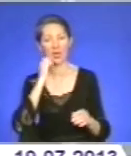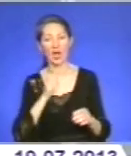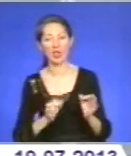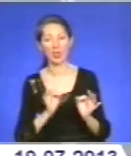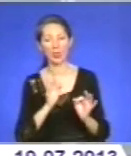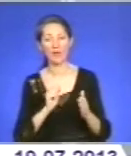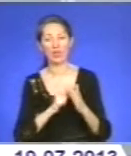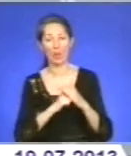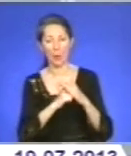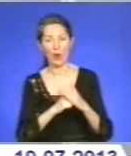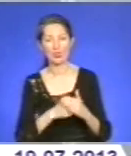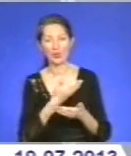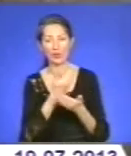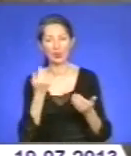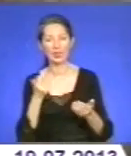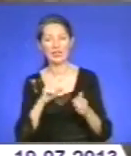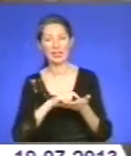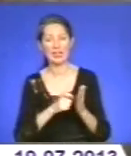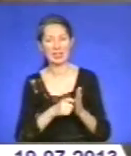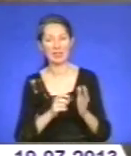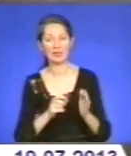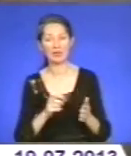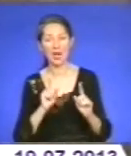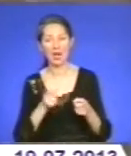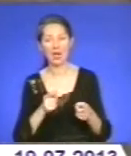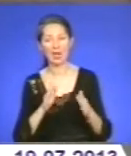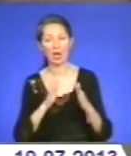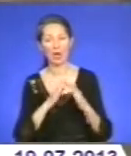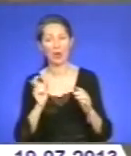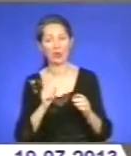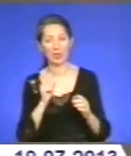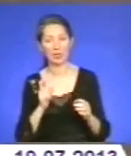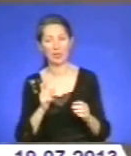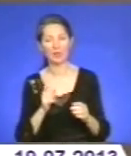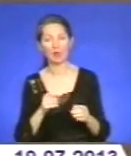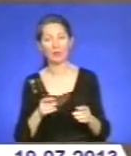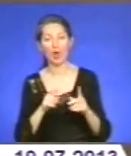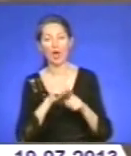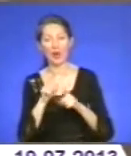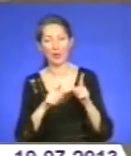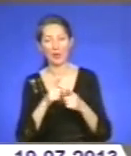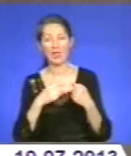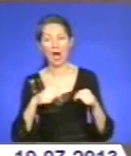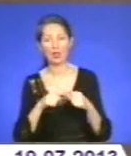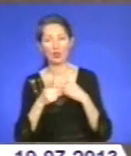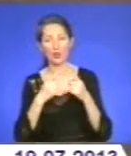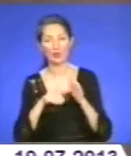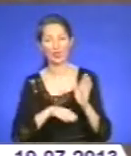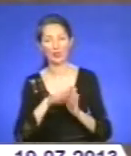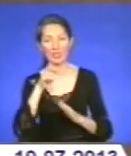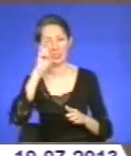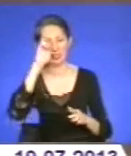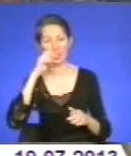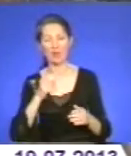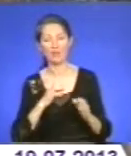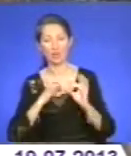класу реальних домовласників, невеликий перелік існуючих проблем. Про реформування галузі в унісон говорять вищі державні чини та фахівці на